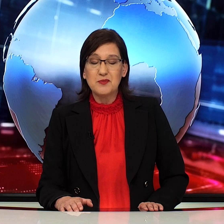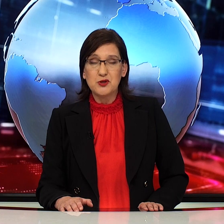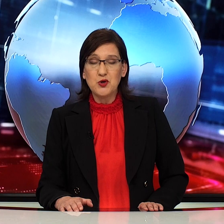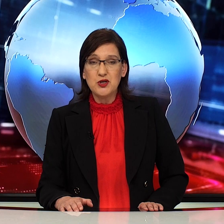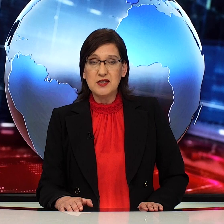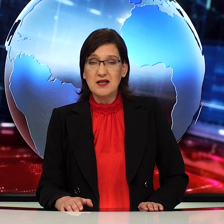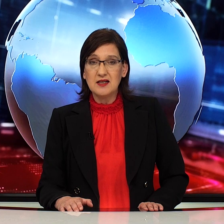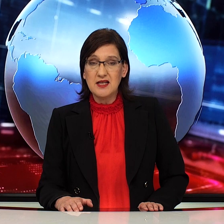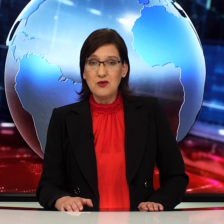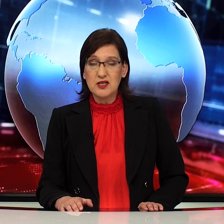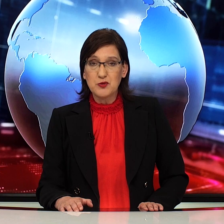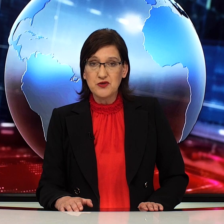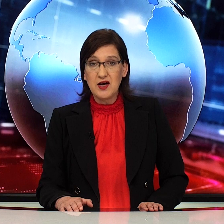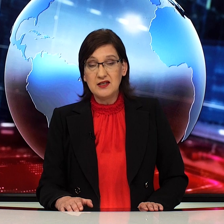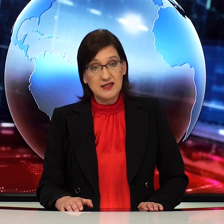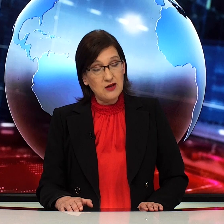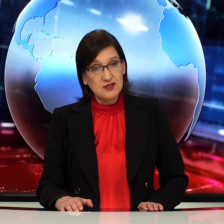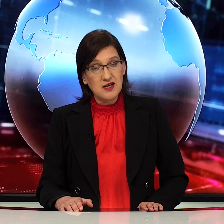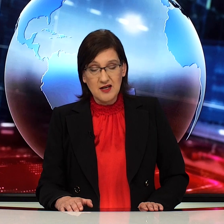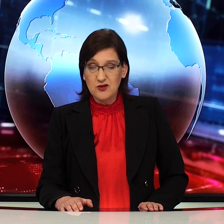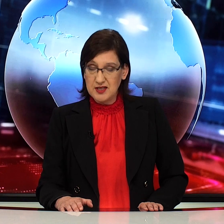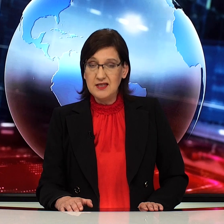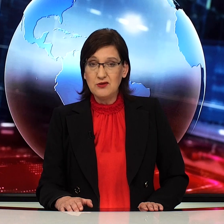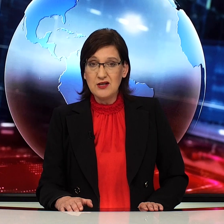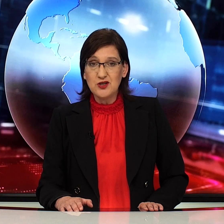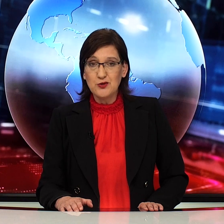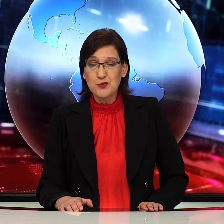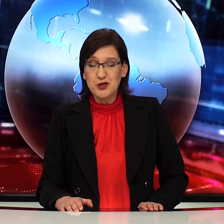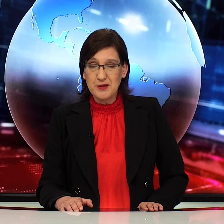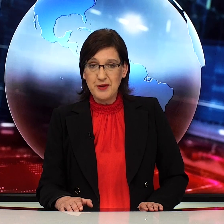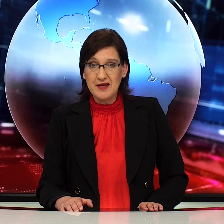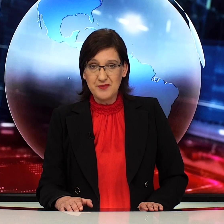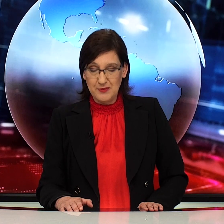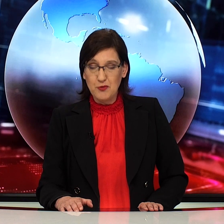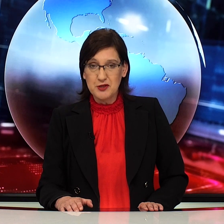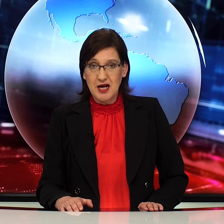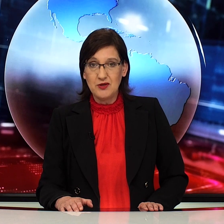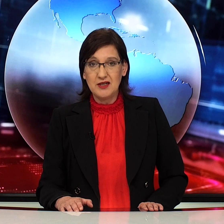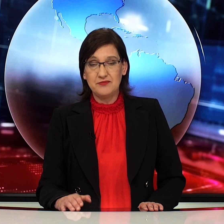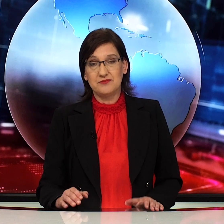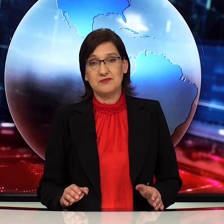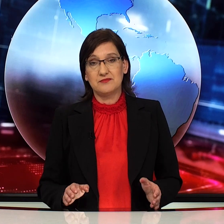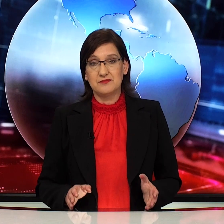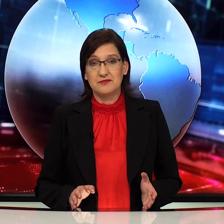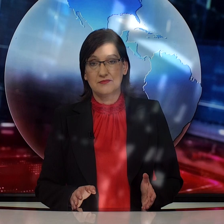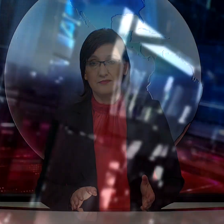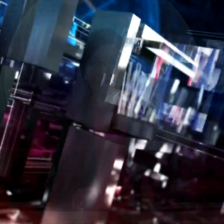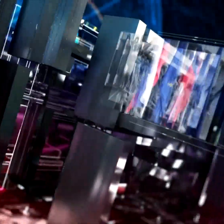Hvala za pozornost, drage gledalke, spoštovani gledalci. Ostanite v naši družbi še naprej. Lepo pozdravljeni.